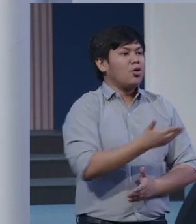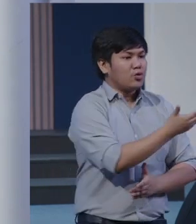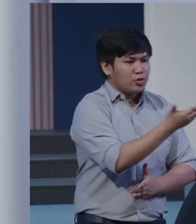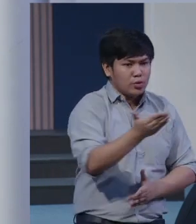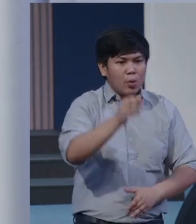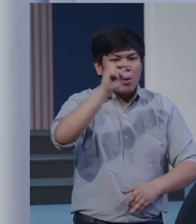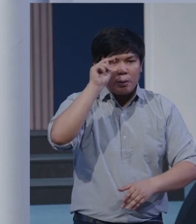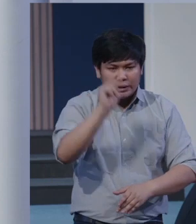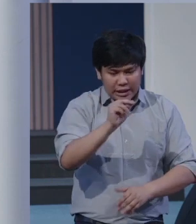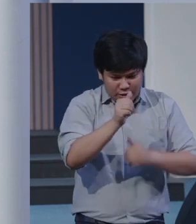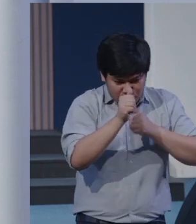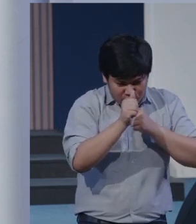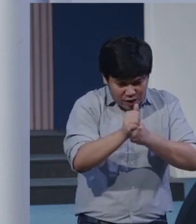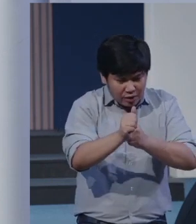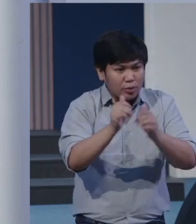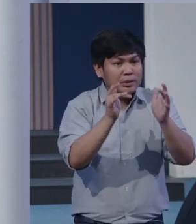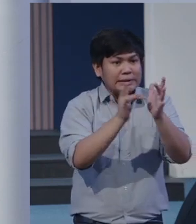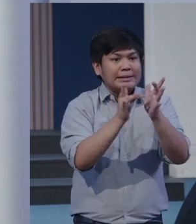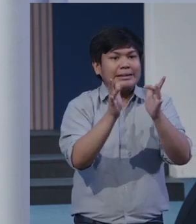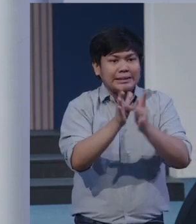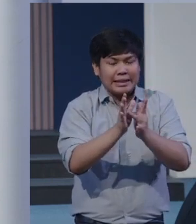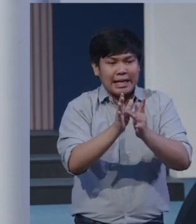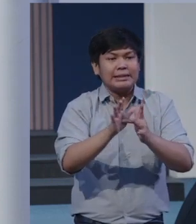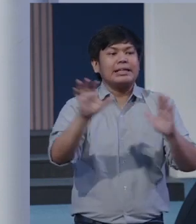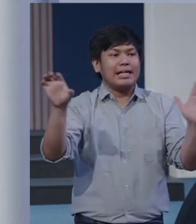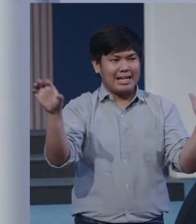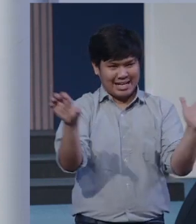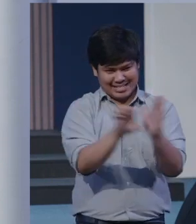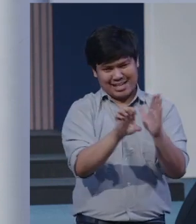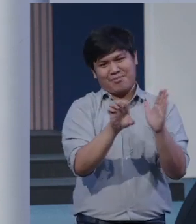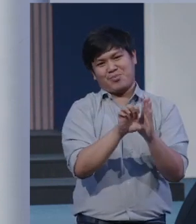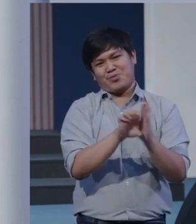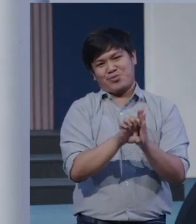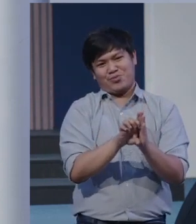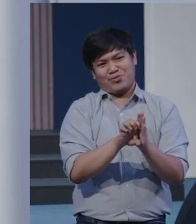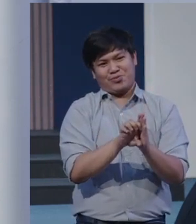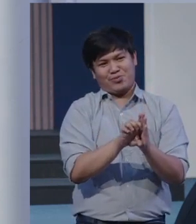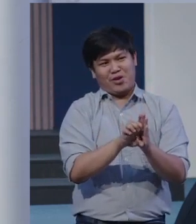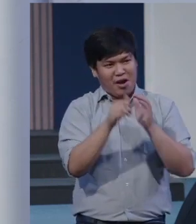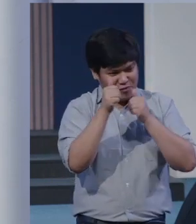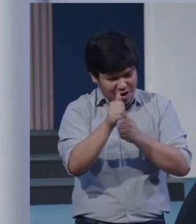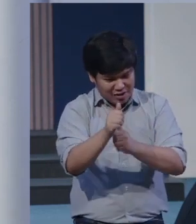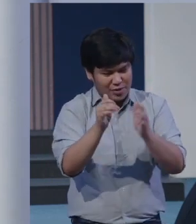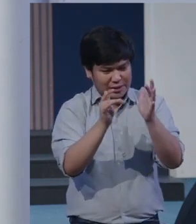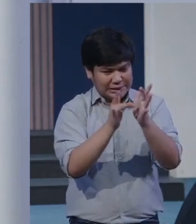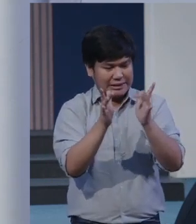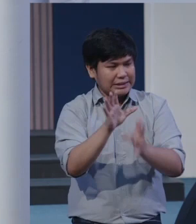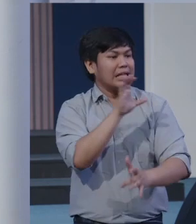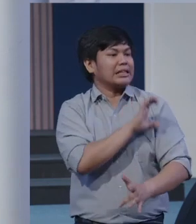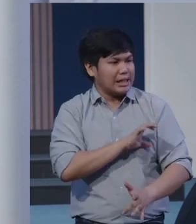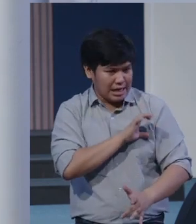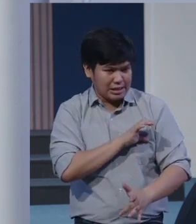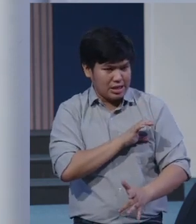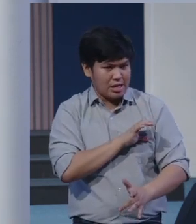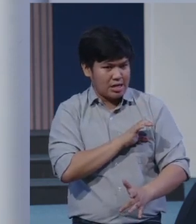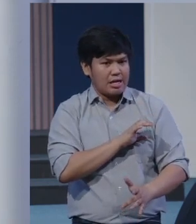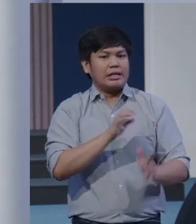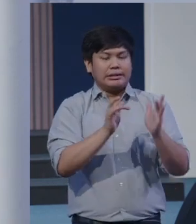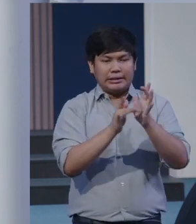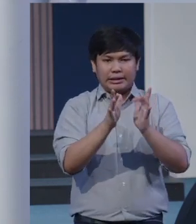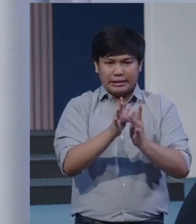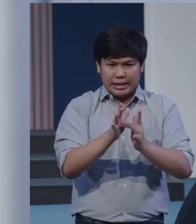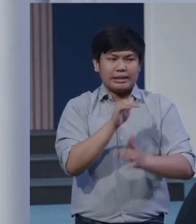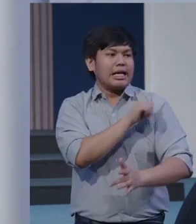in mabuhay kayo sa kanya kasama niya kaisa niya parang